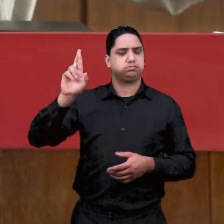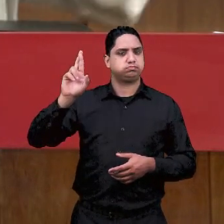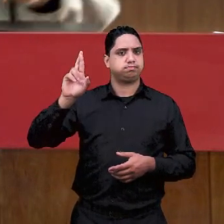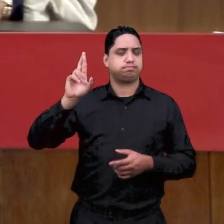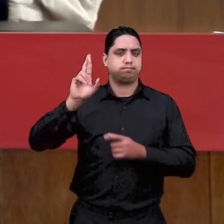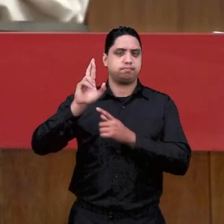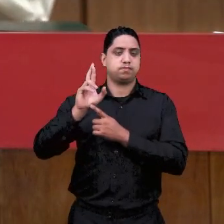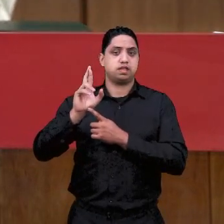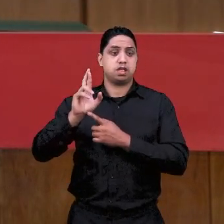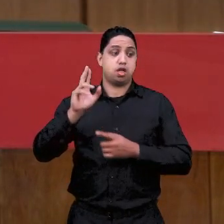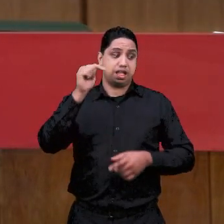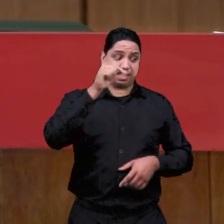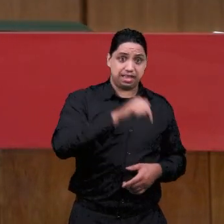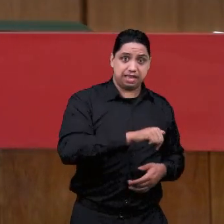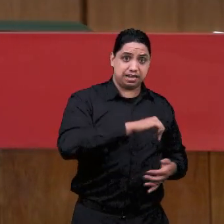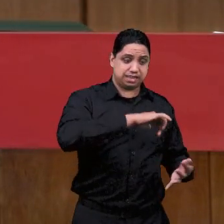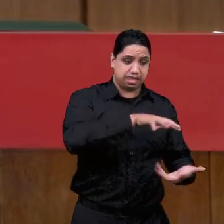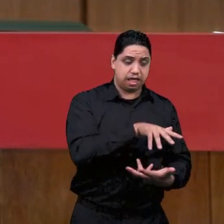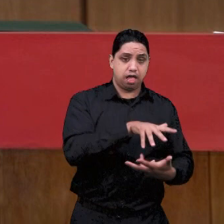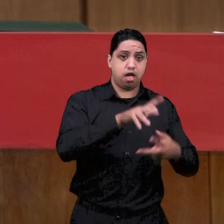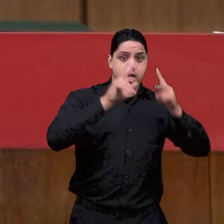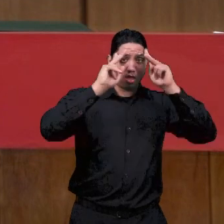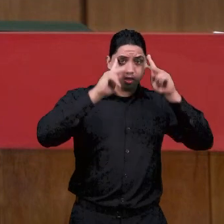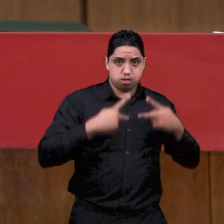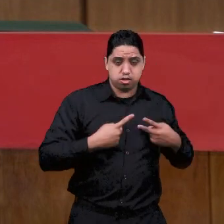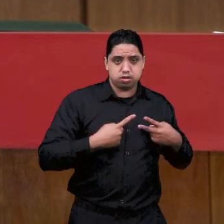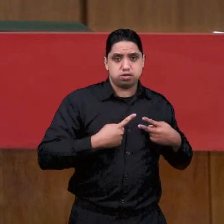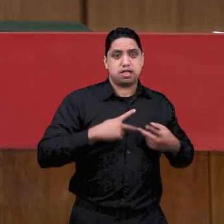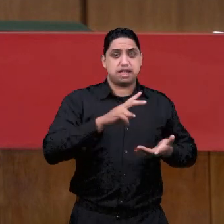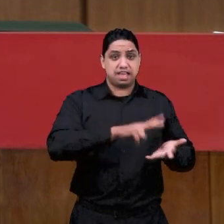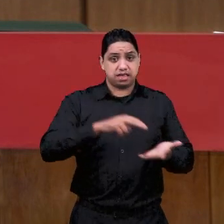homme, quand il ressuscite, c'est Dieu.